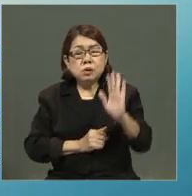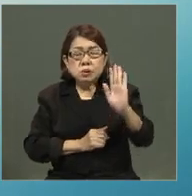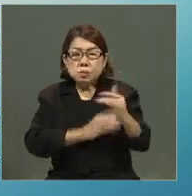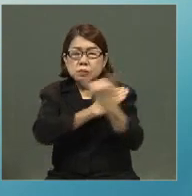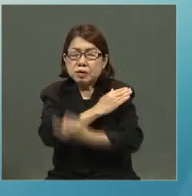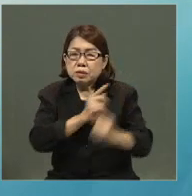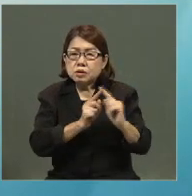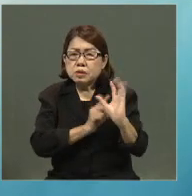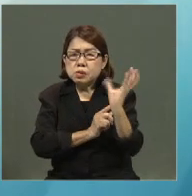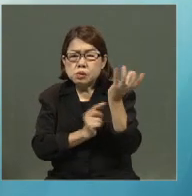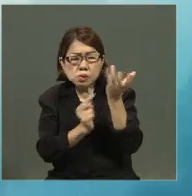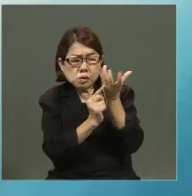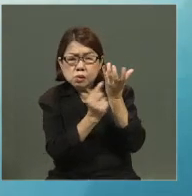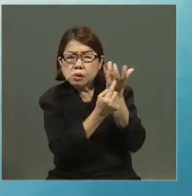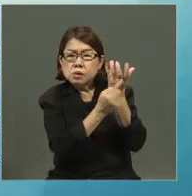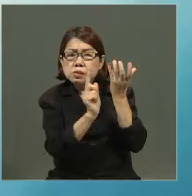นะครับ 8